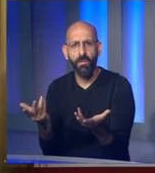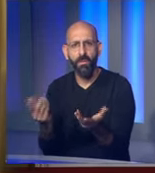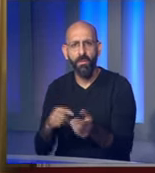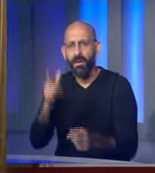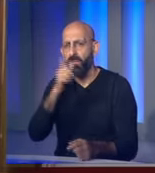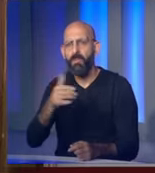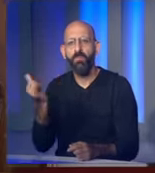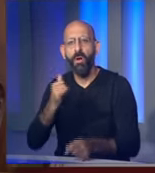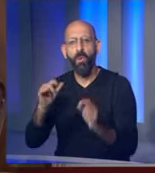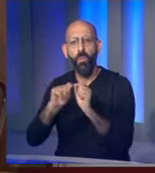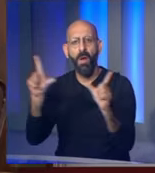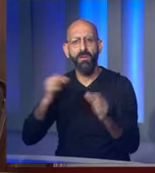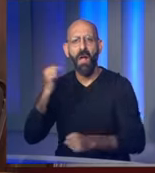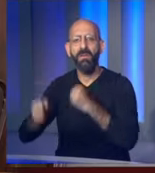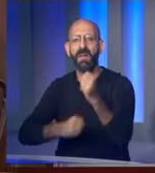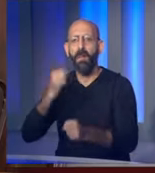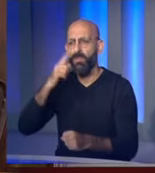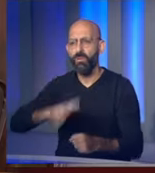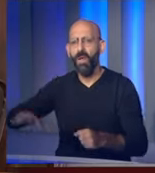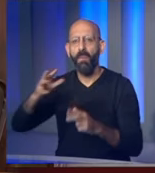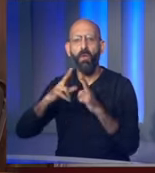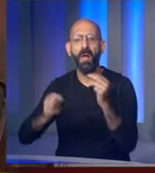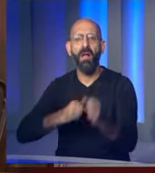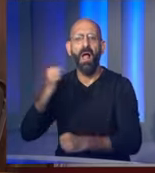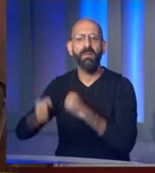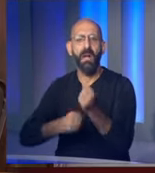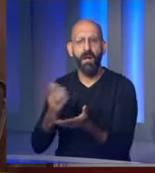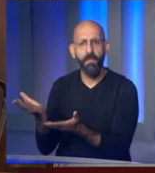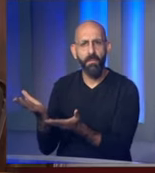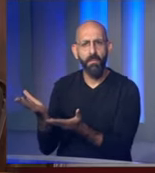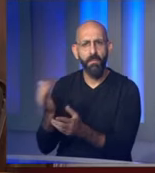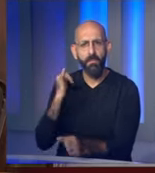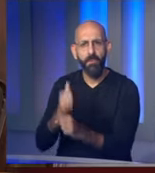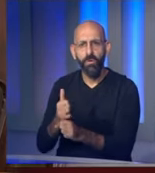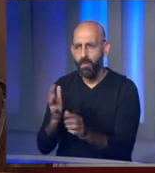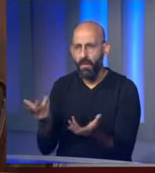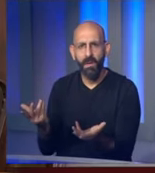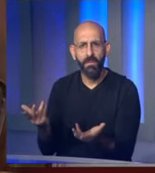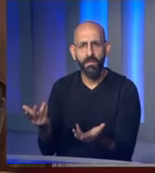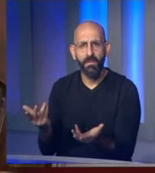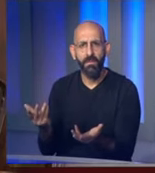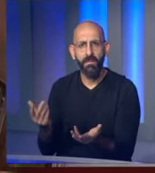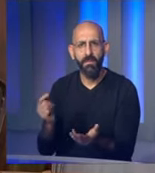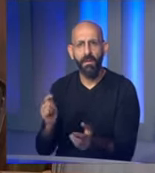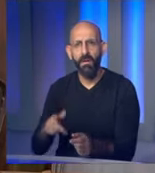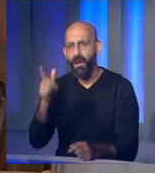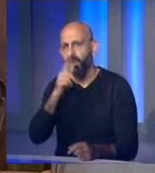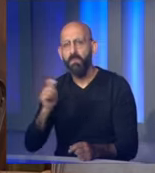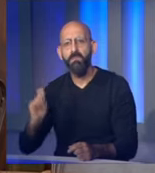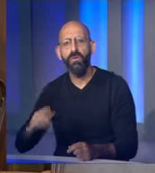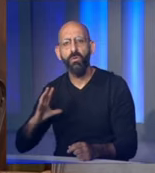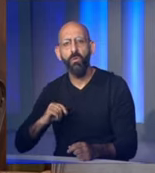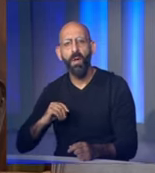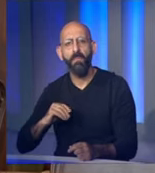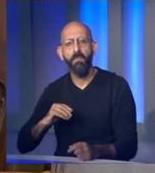وما ماذا يطبق من هذه الخطه امام كل مقاسه اللي عم عاني منها الشعب اللبناني بتخيل من